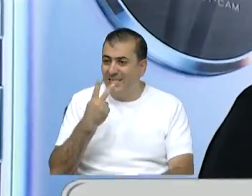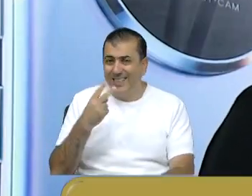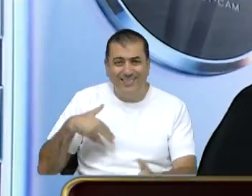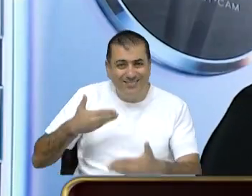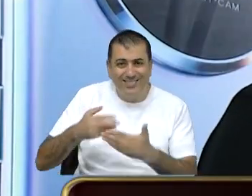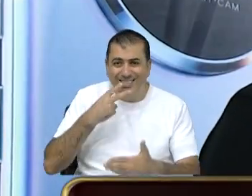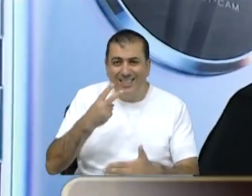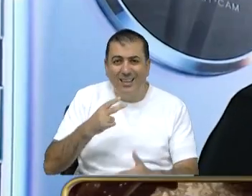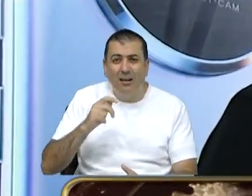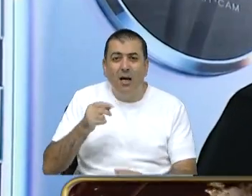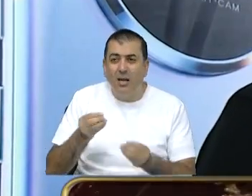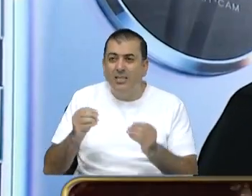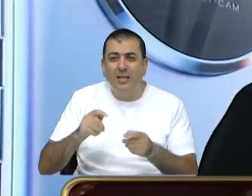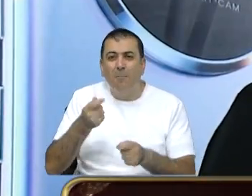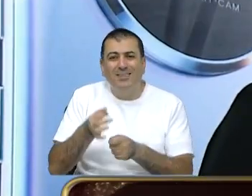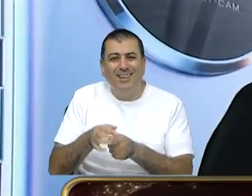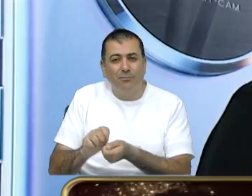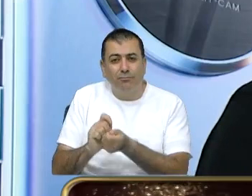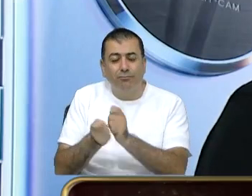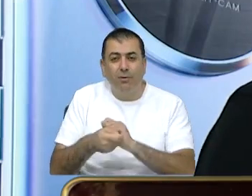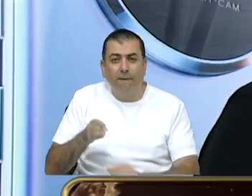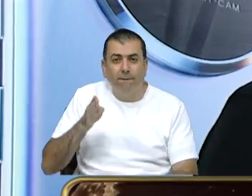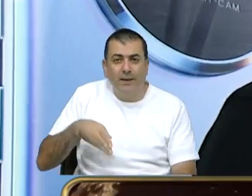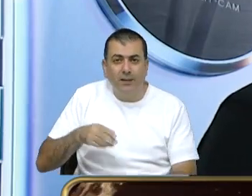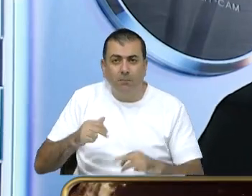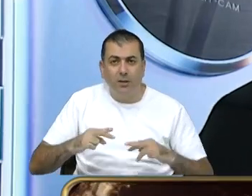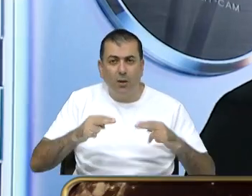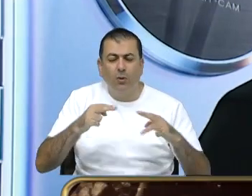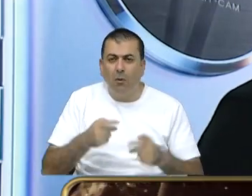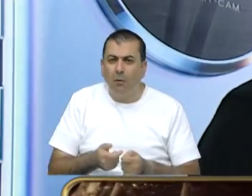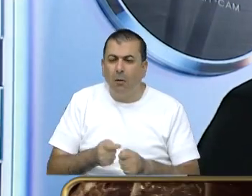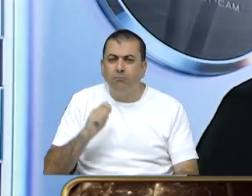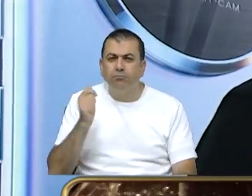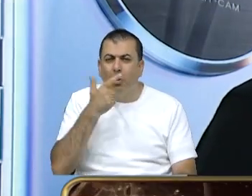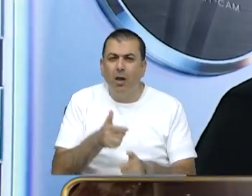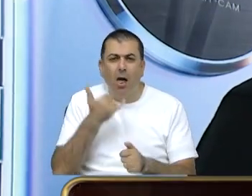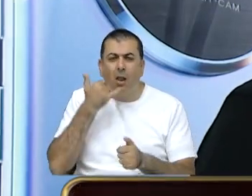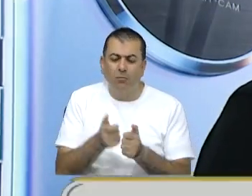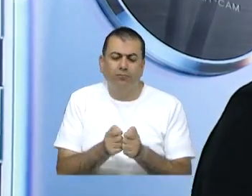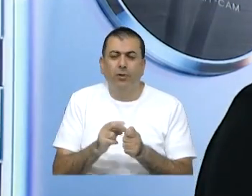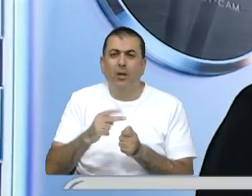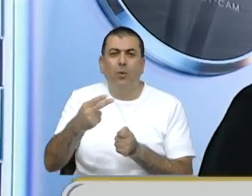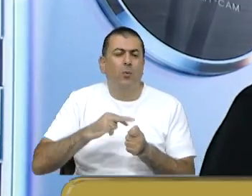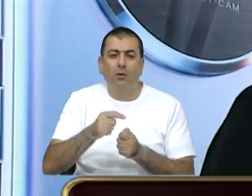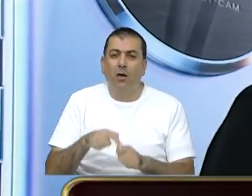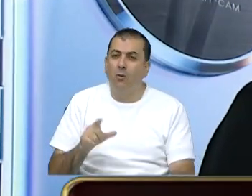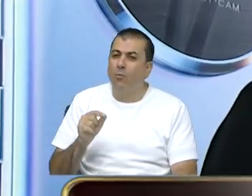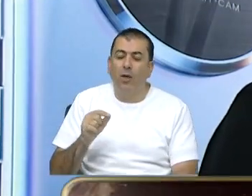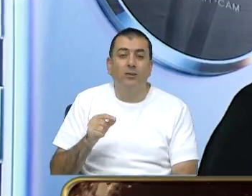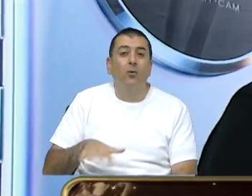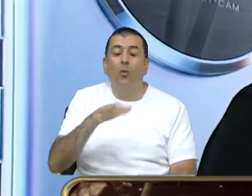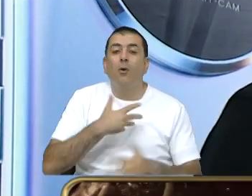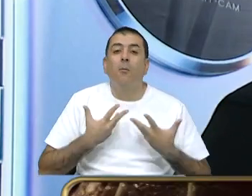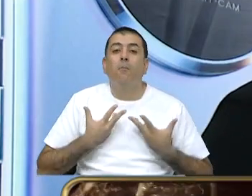بسهوله الدفع الخدمات الموجوده عليها تحويل المصاري من شخص لشخص بسرعه كبيره نظام الكليك كثير ساعد الناس